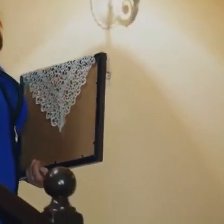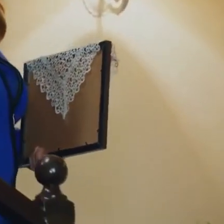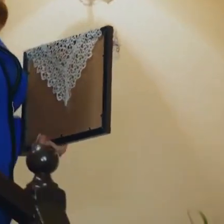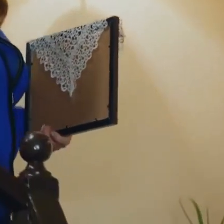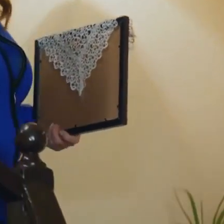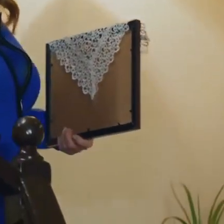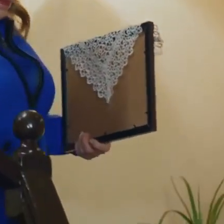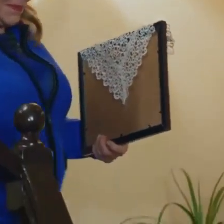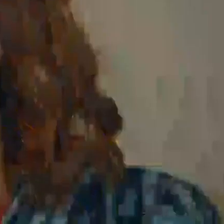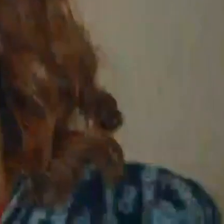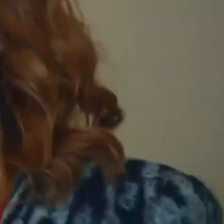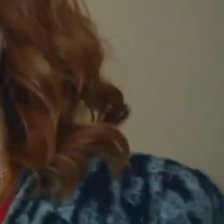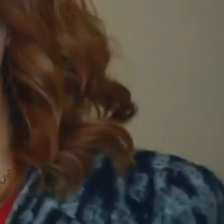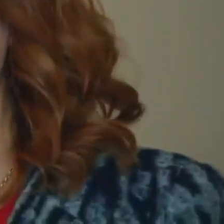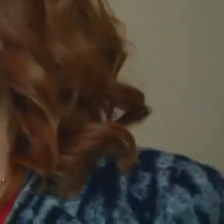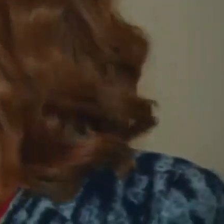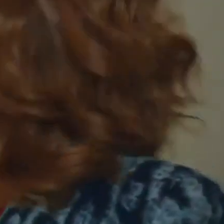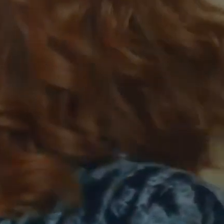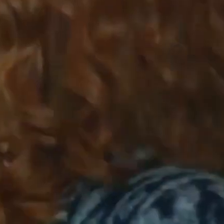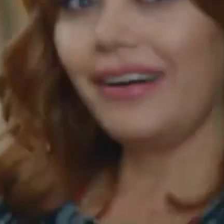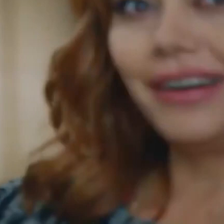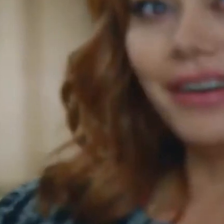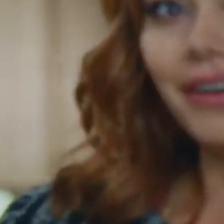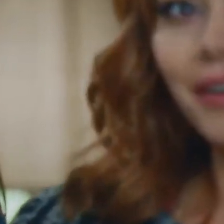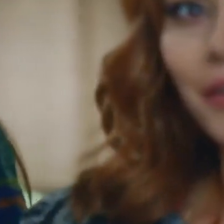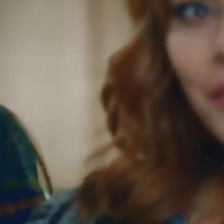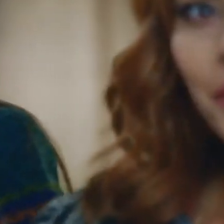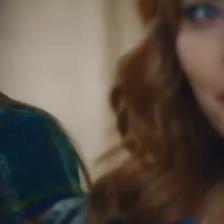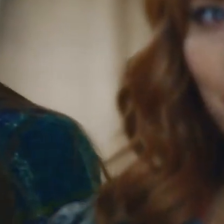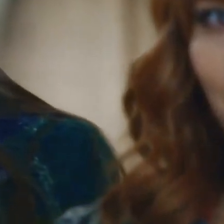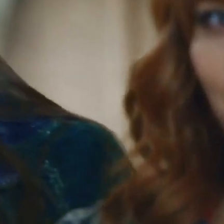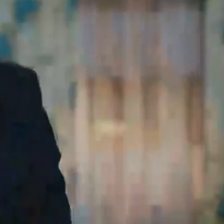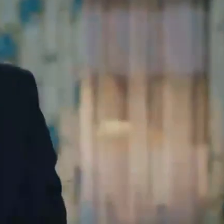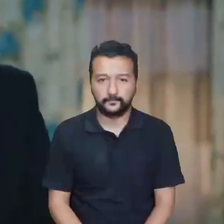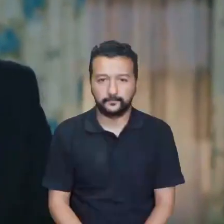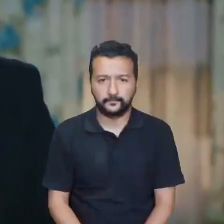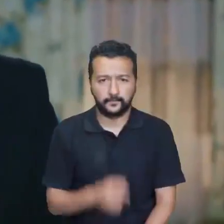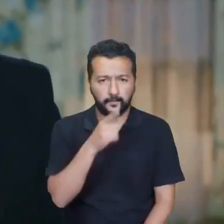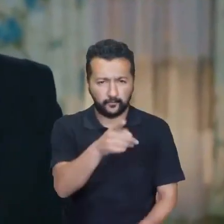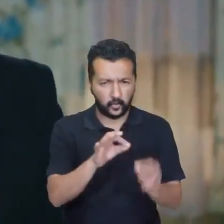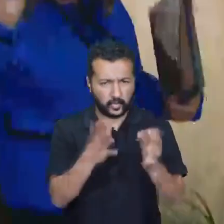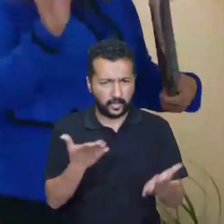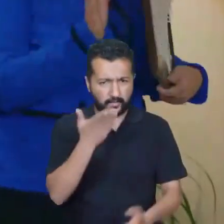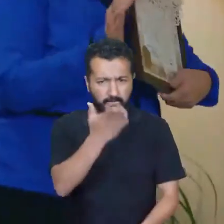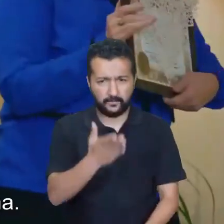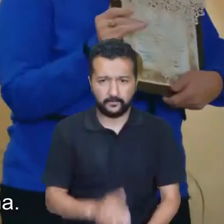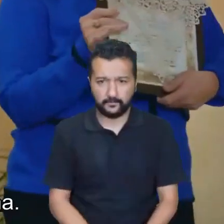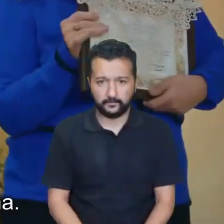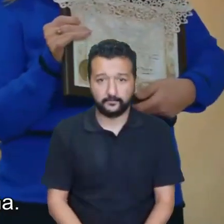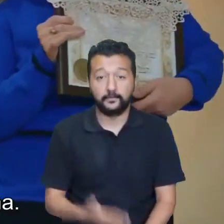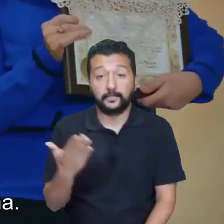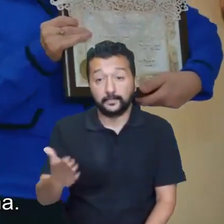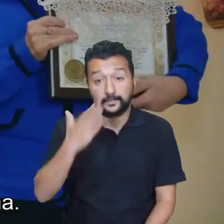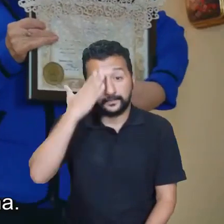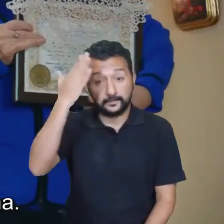efendim dercesine Tarık'a bakıp tebessümle başını salladı. Ayşen ablasına hayran kalmış Sevda Dumur. O ne Allah aşkına?